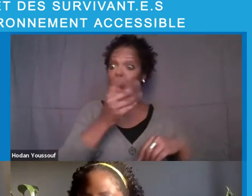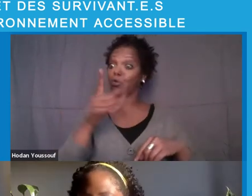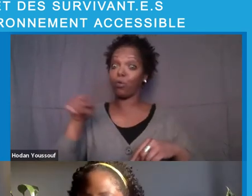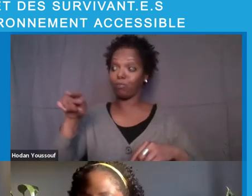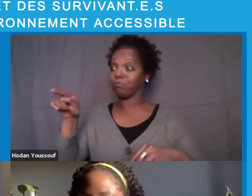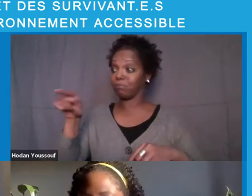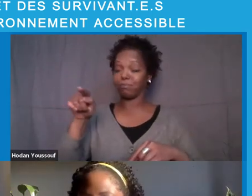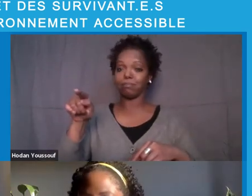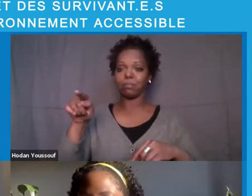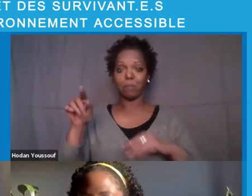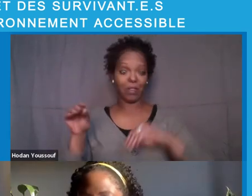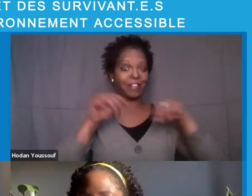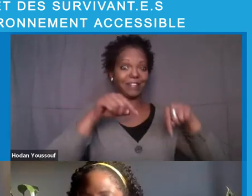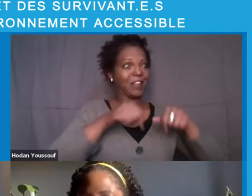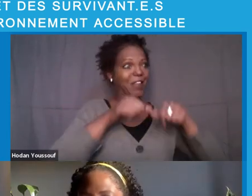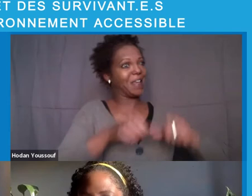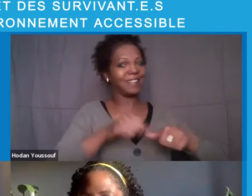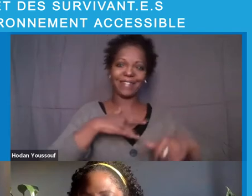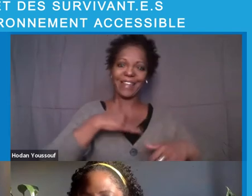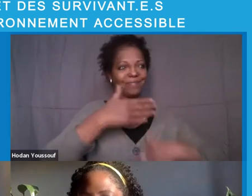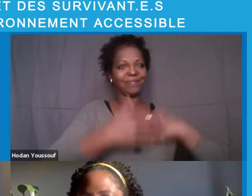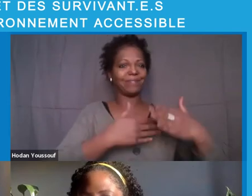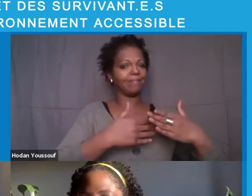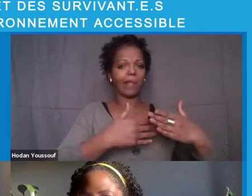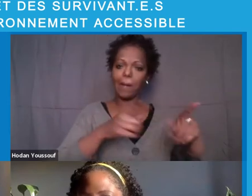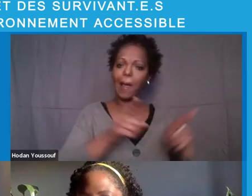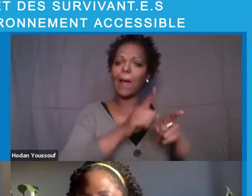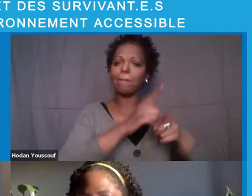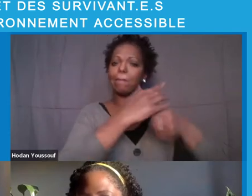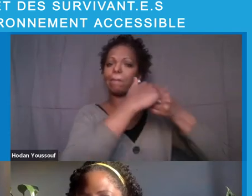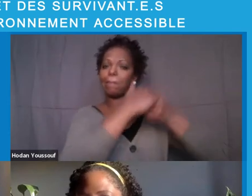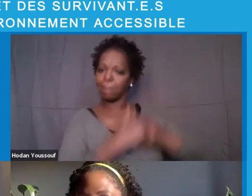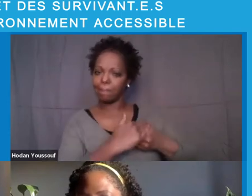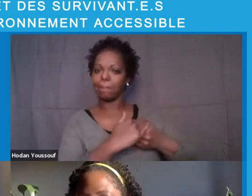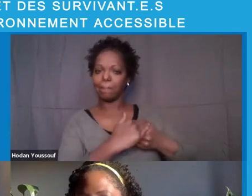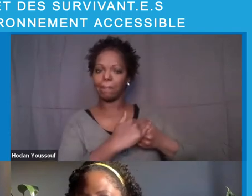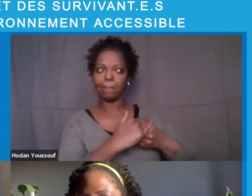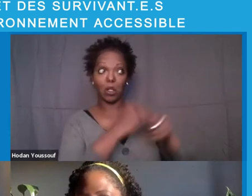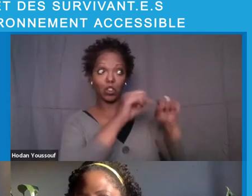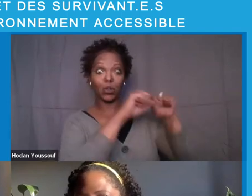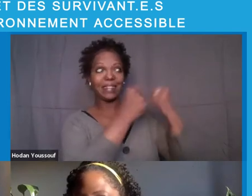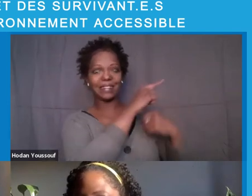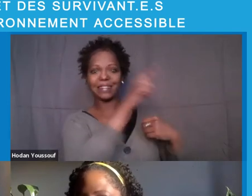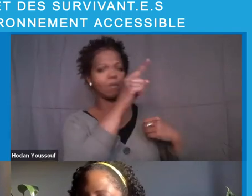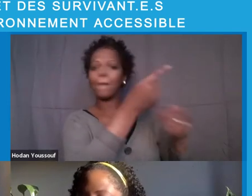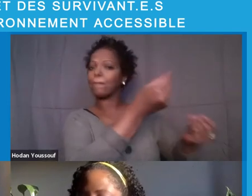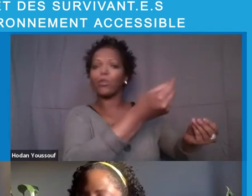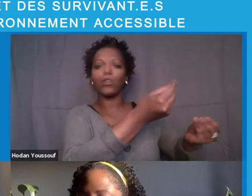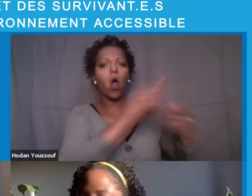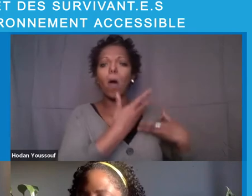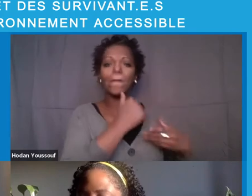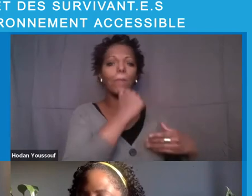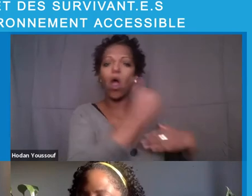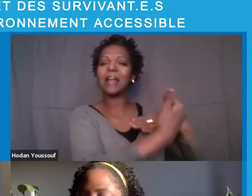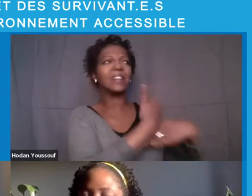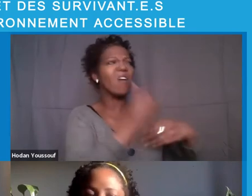accès à l'éducation. Donc, en venant ici au Québec, on sent qu'on va être beaucoup mieux. Mais